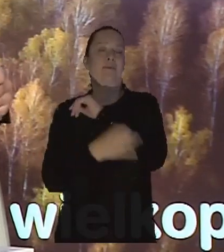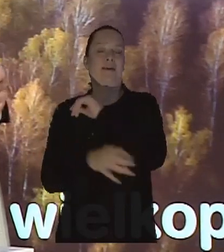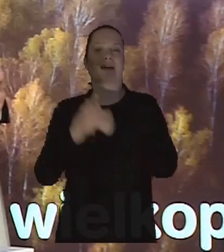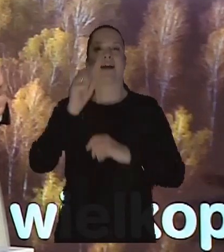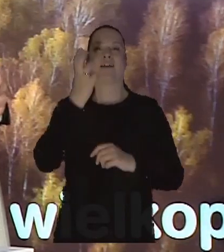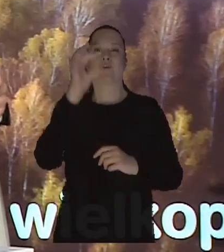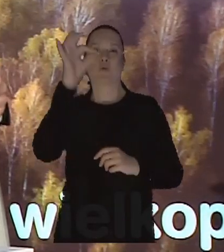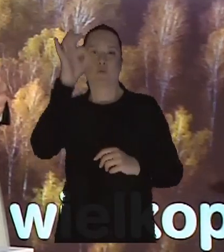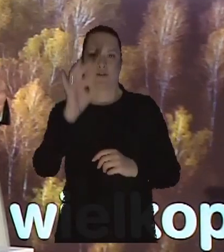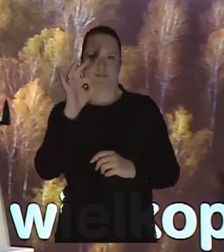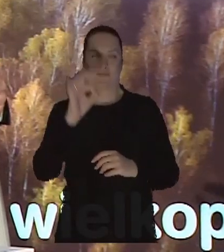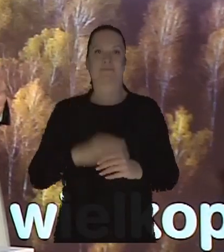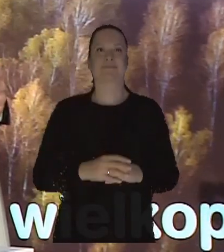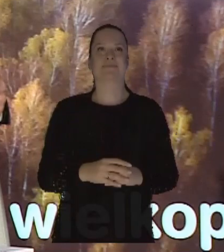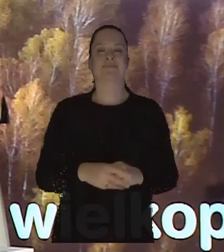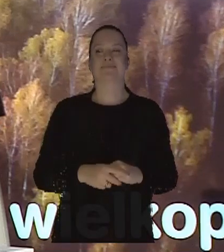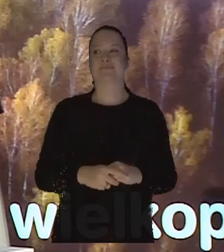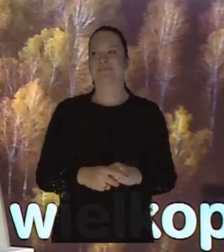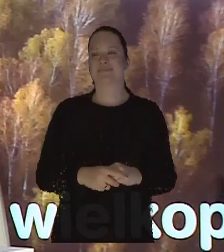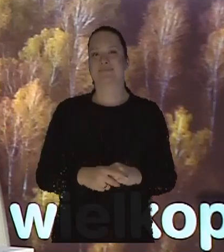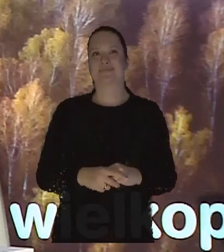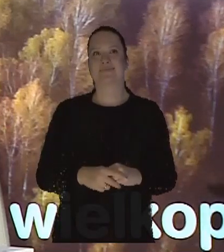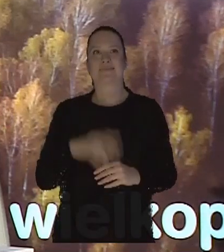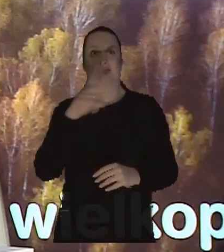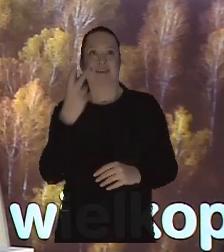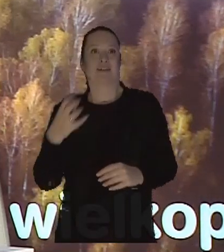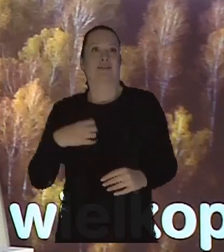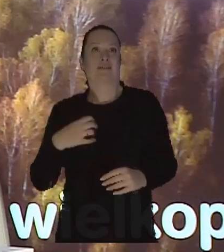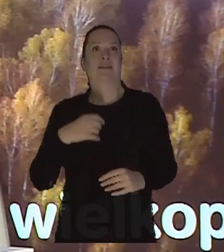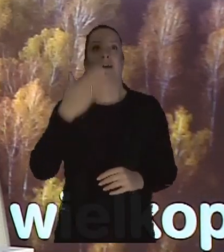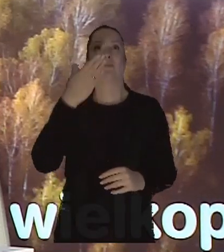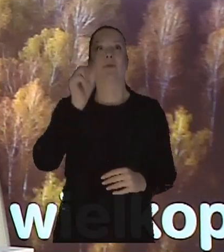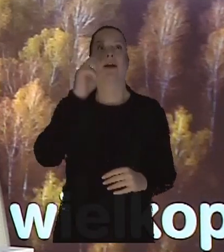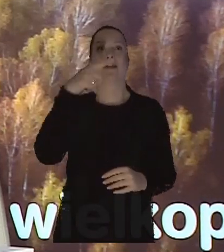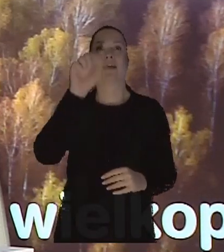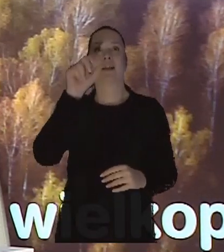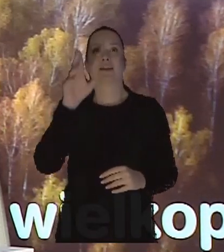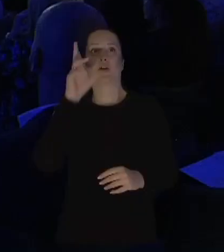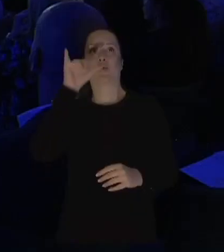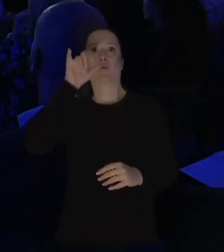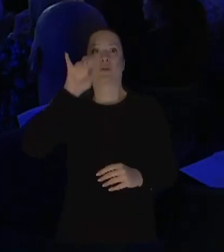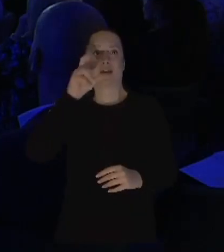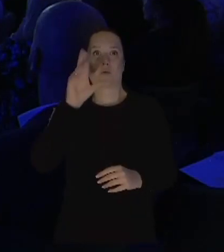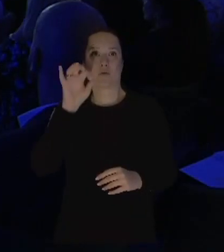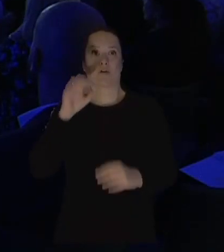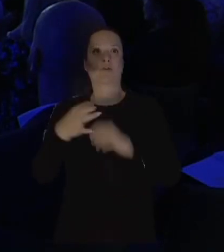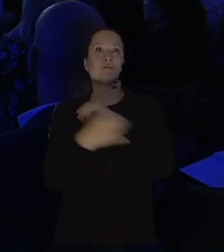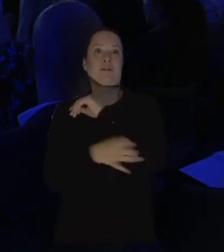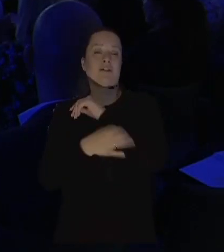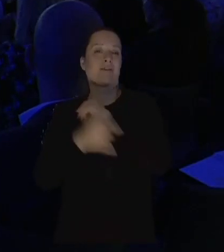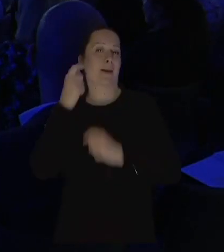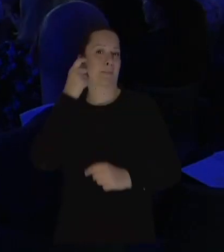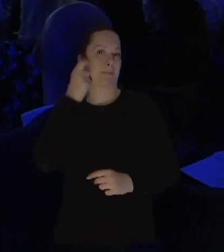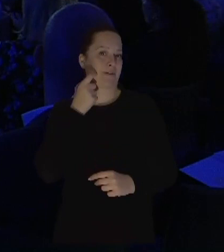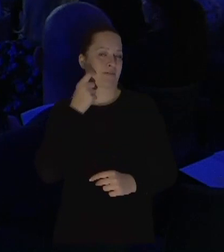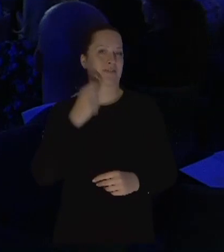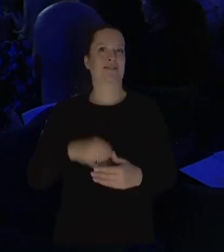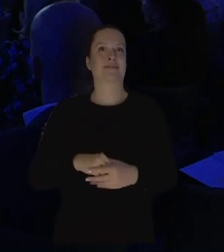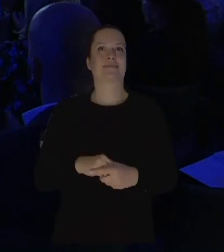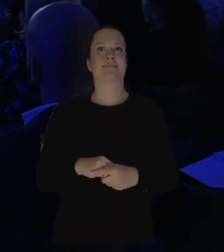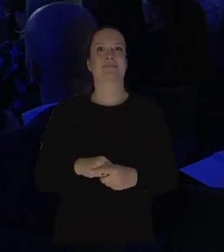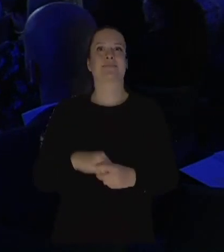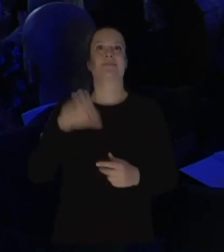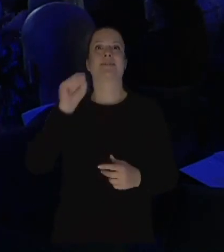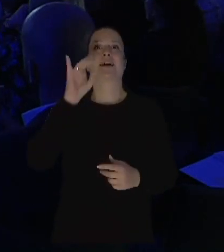Brawa. Pani doktor Magdalena Kugiejko z Uniwersytetu imienia Adama Mickiewicza